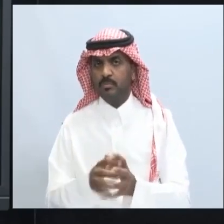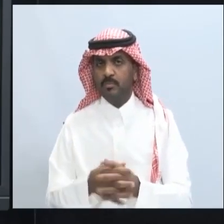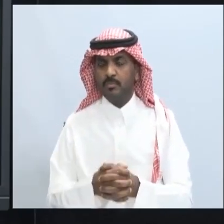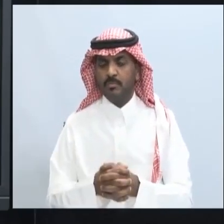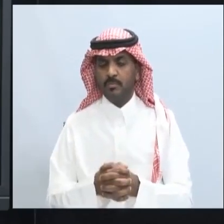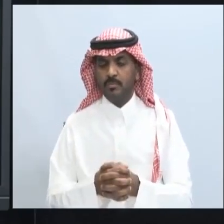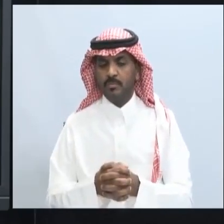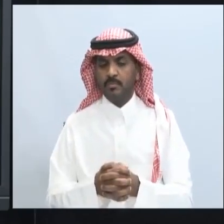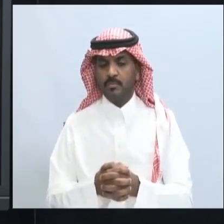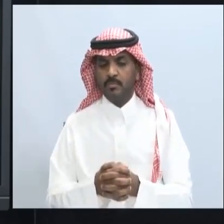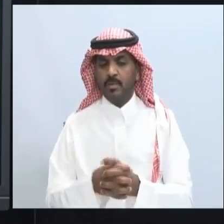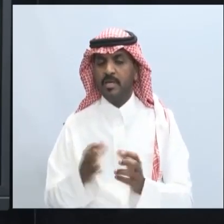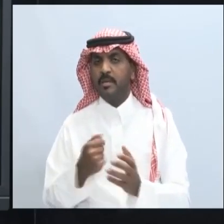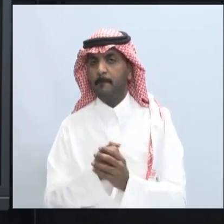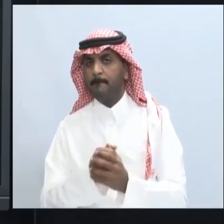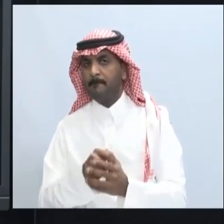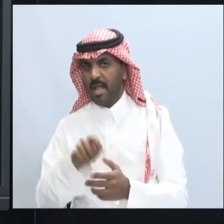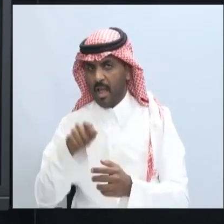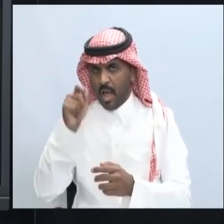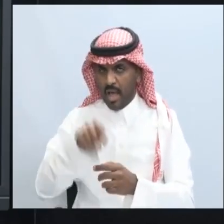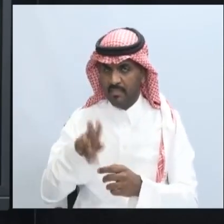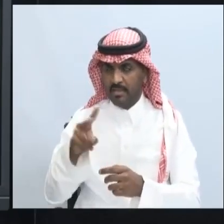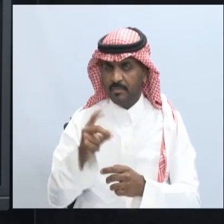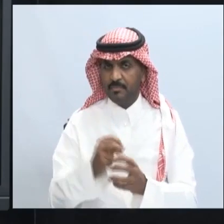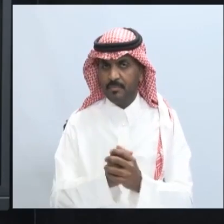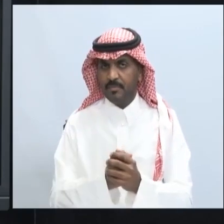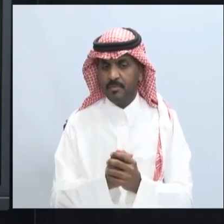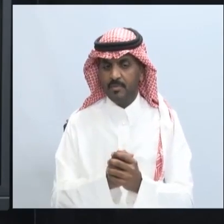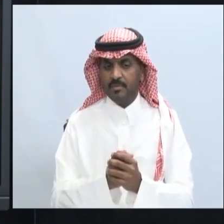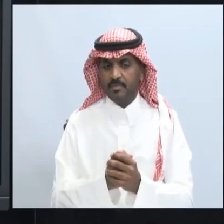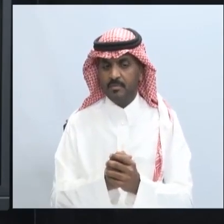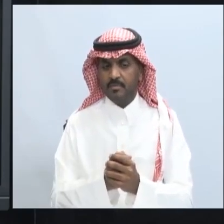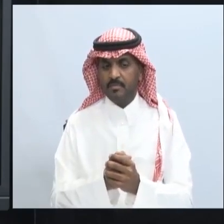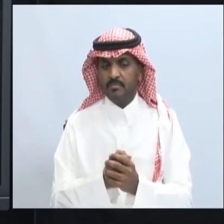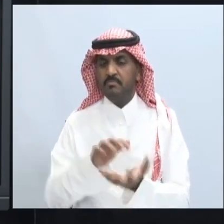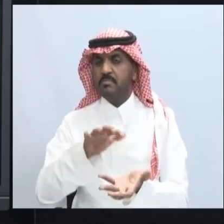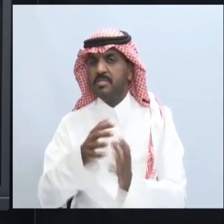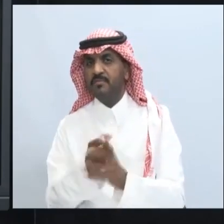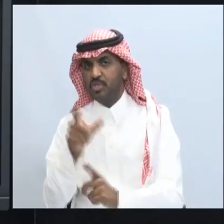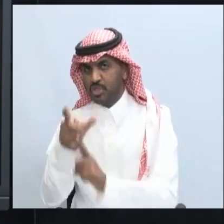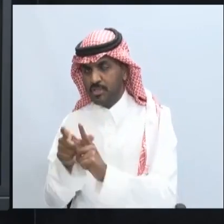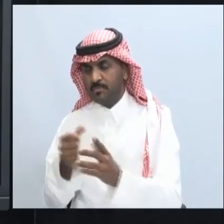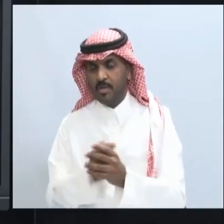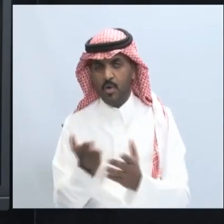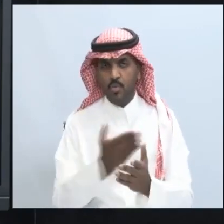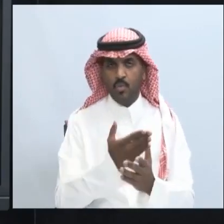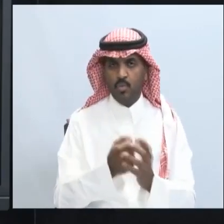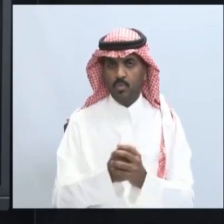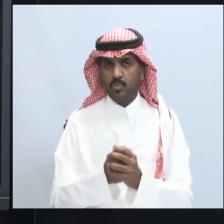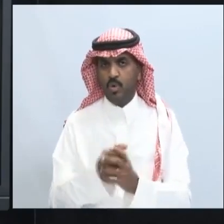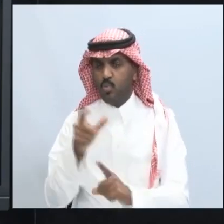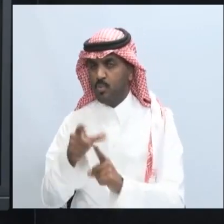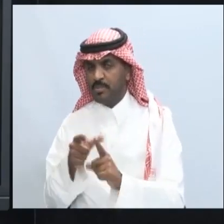حسب على حسب القضيه فلربما يخاطب بصفته الشخصيه وربما يخاطب